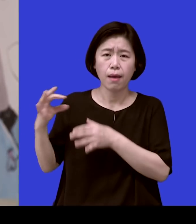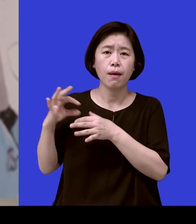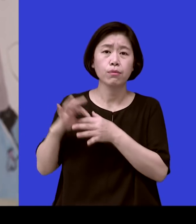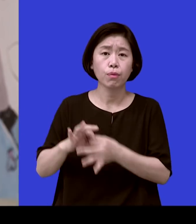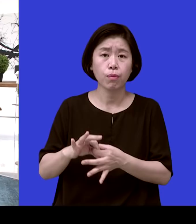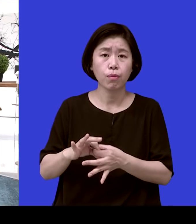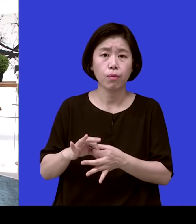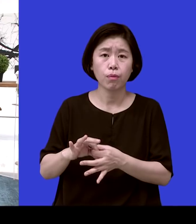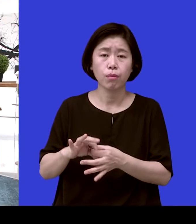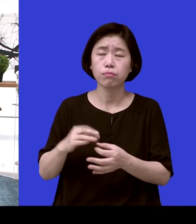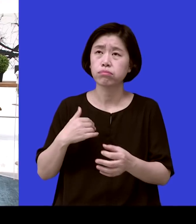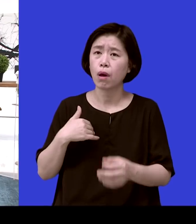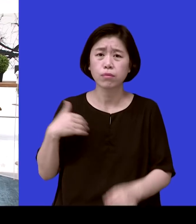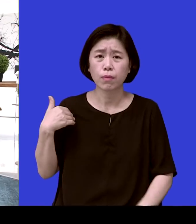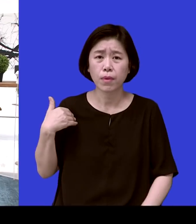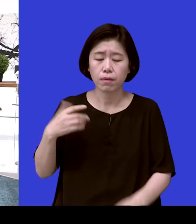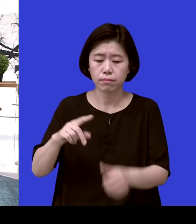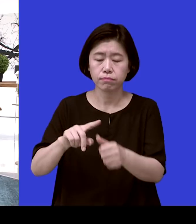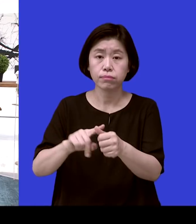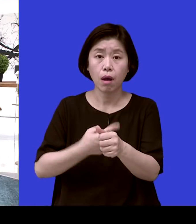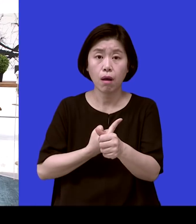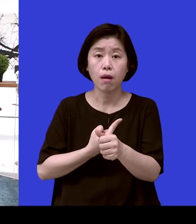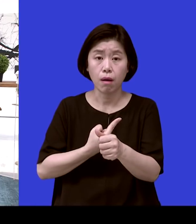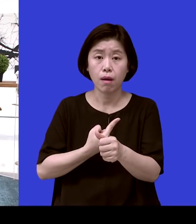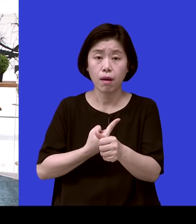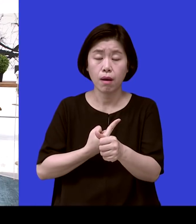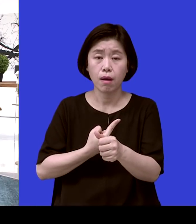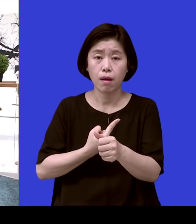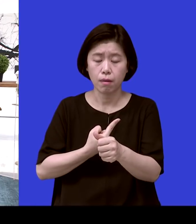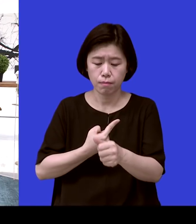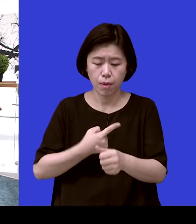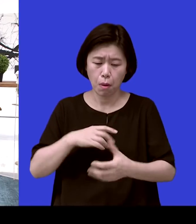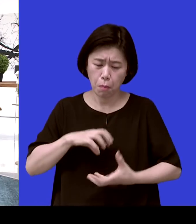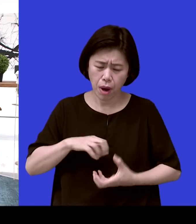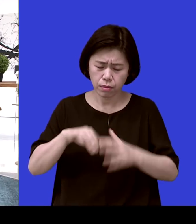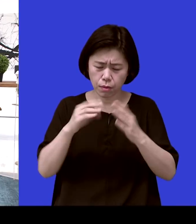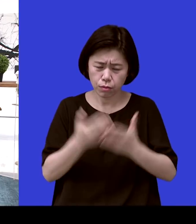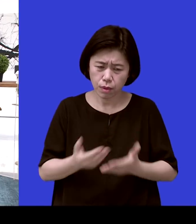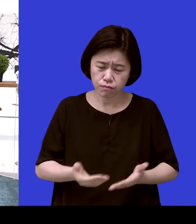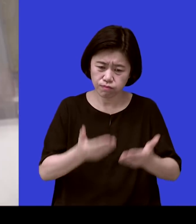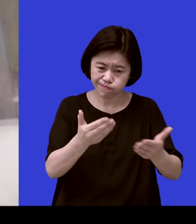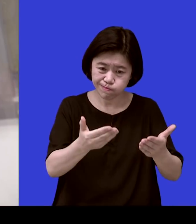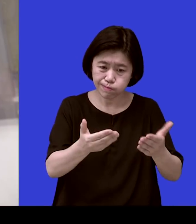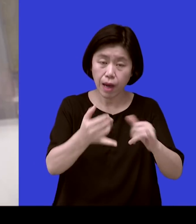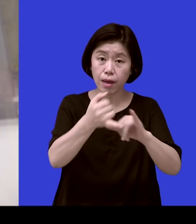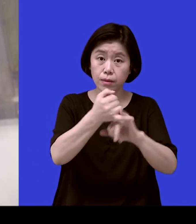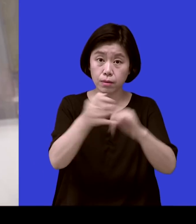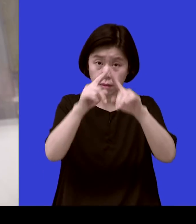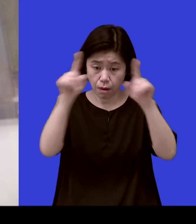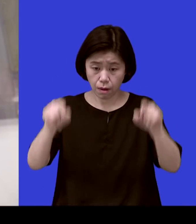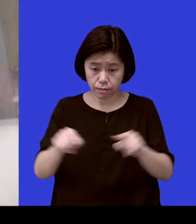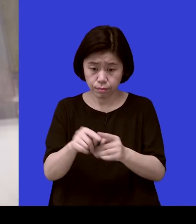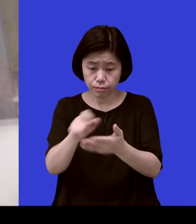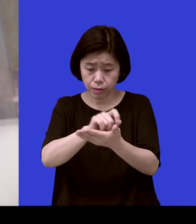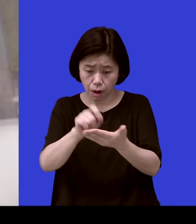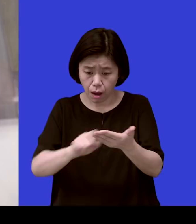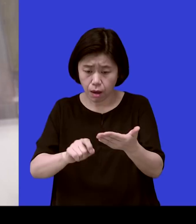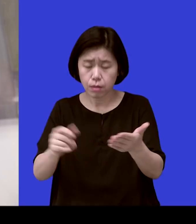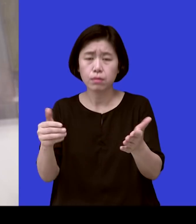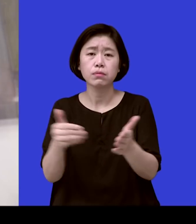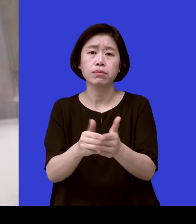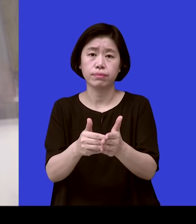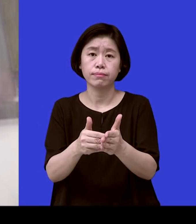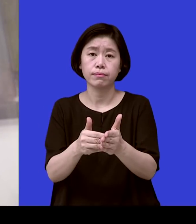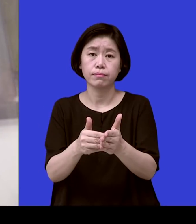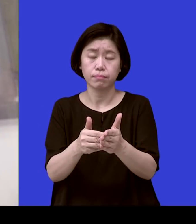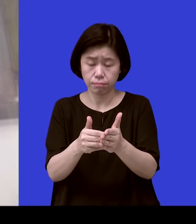그랬는지 모르겠는데 사인을 했어요. 장기기증 하겠다고. 그랬더니 그때 제가 미처 생각을 못한